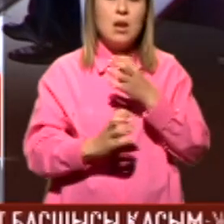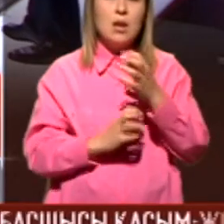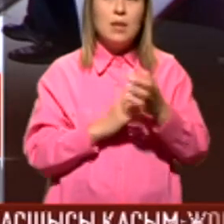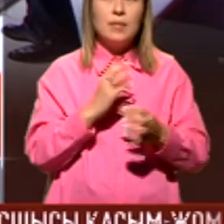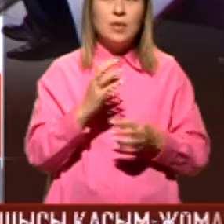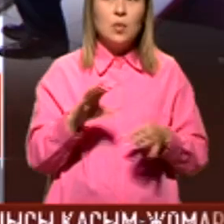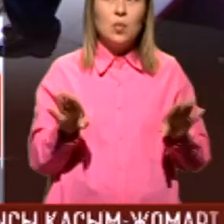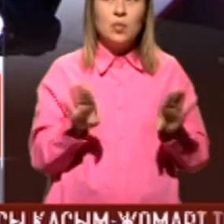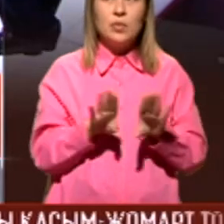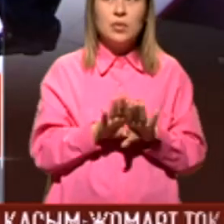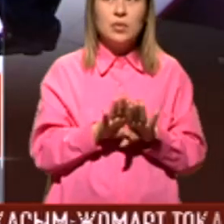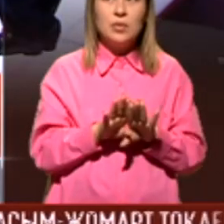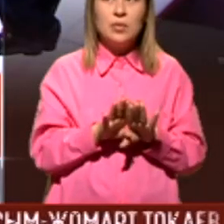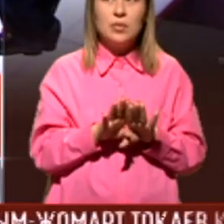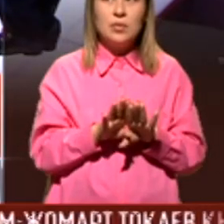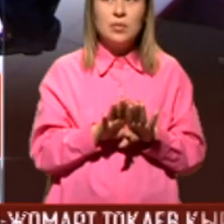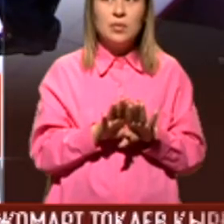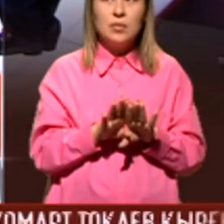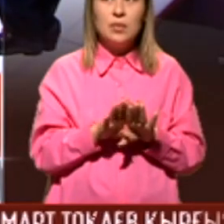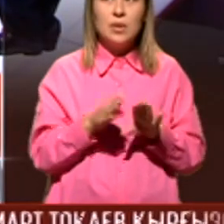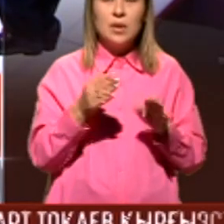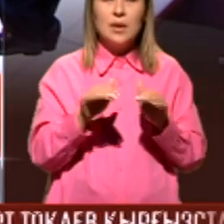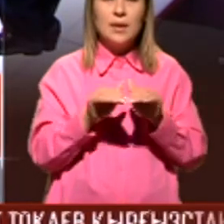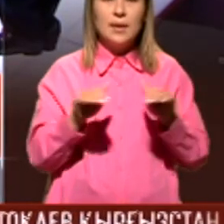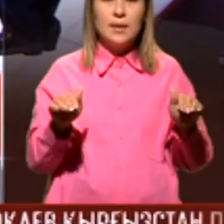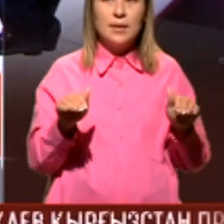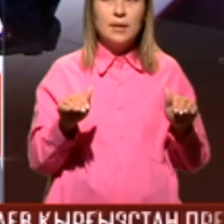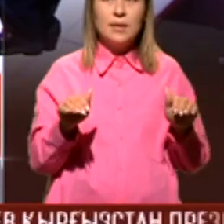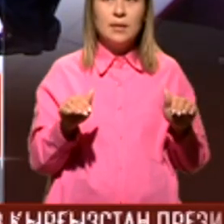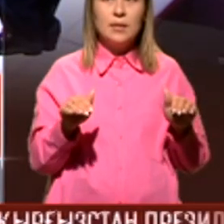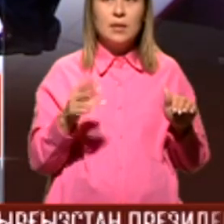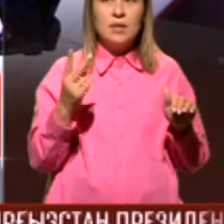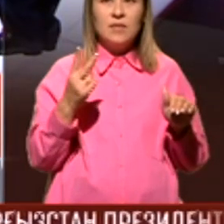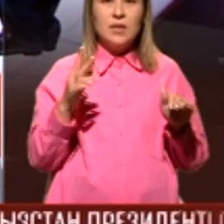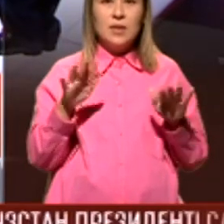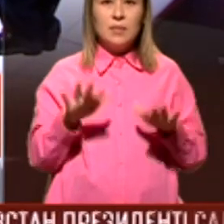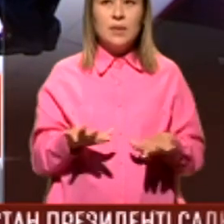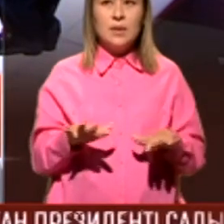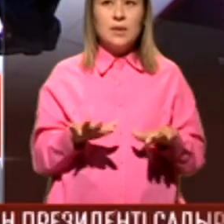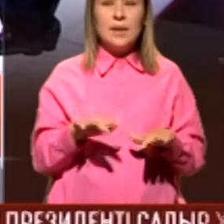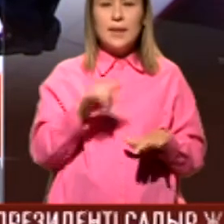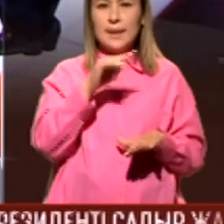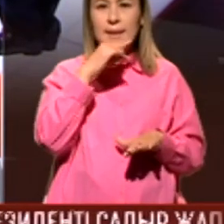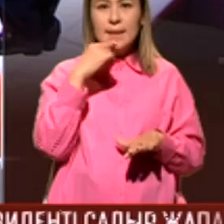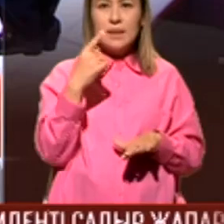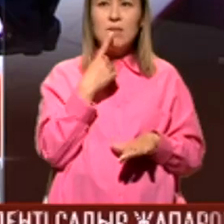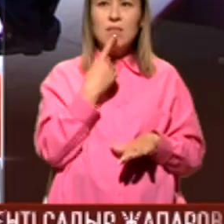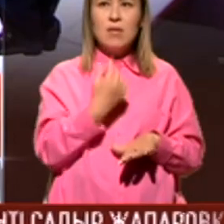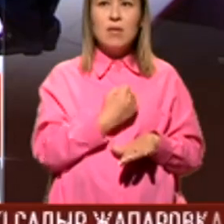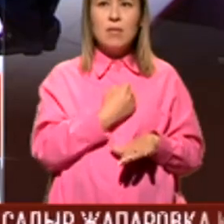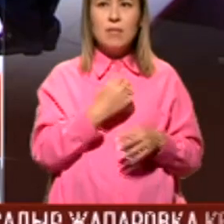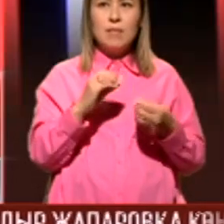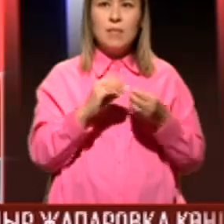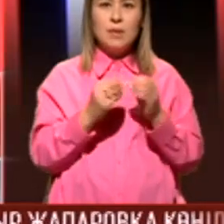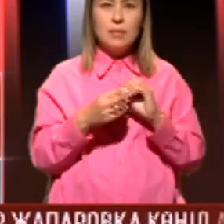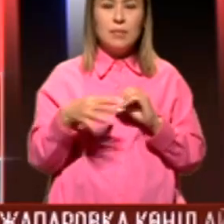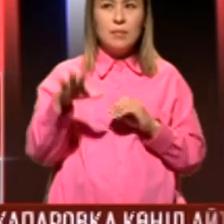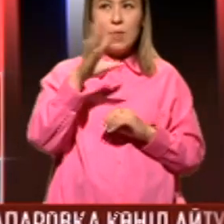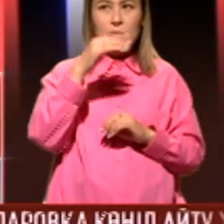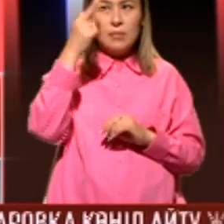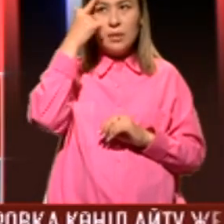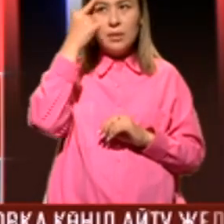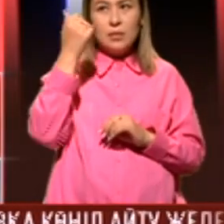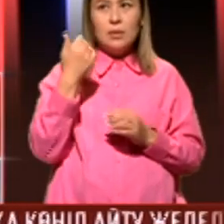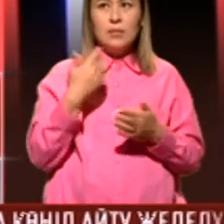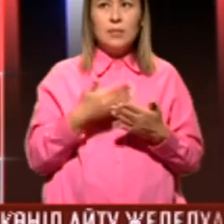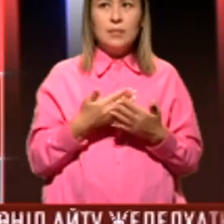осы дәл осы рейтингтегі екінші орында тұрған Ресей әскерінің қазіргі ахуалын да біліп отырмыз, иә?